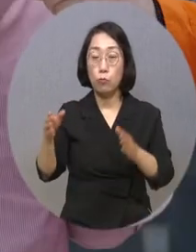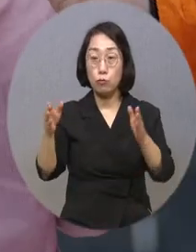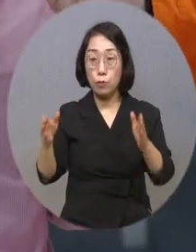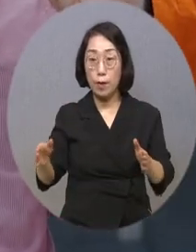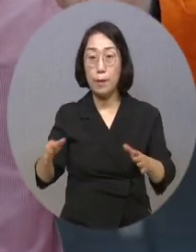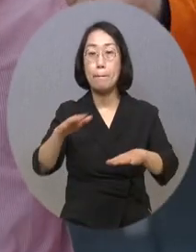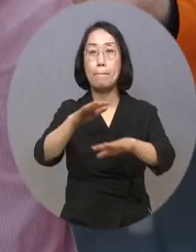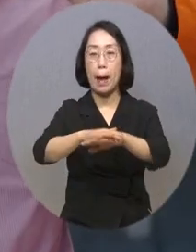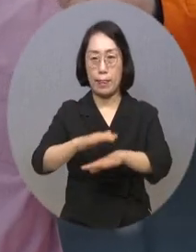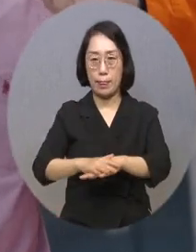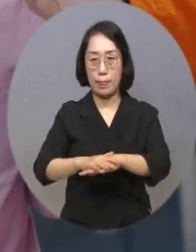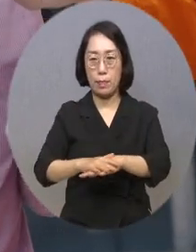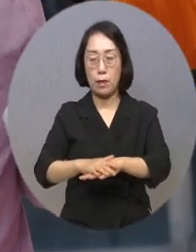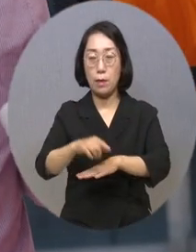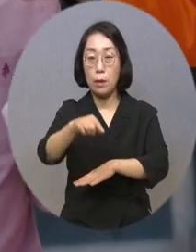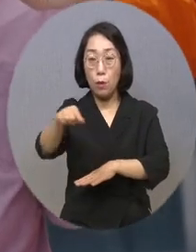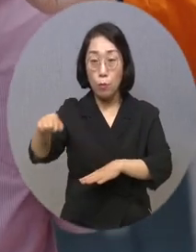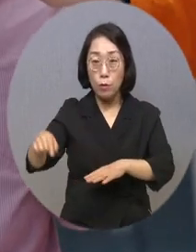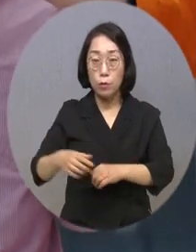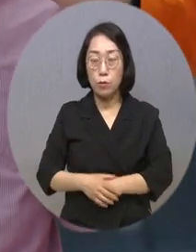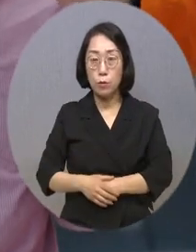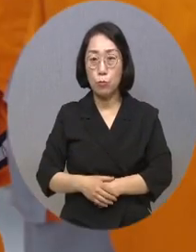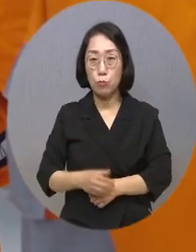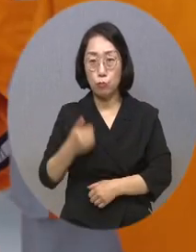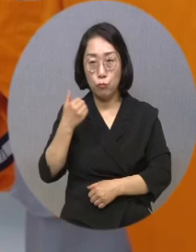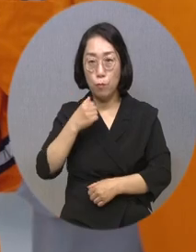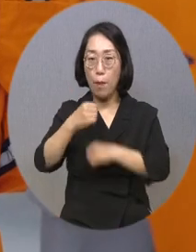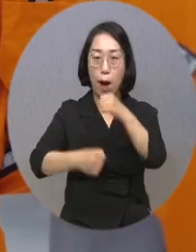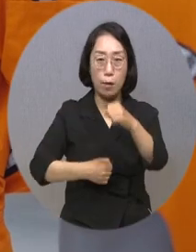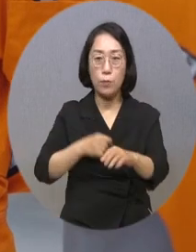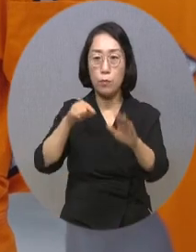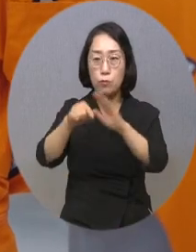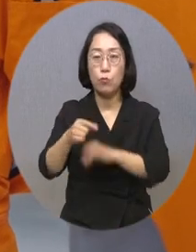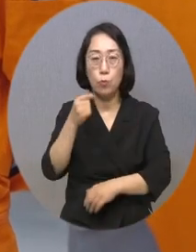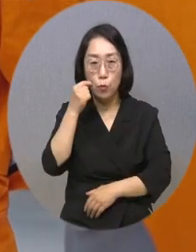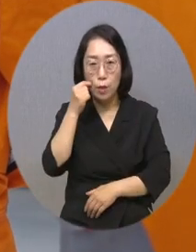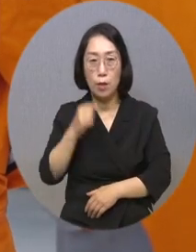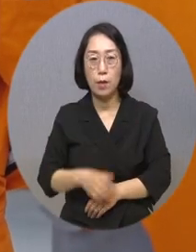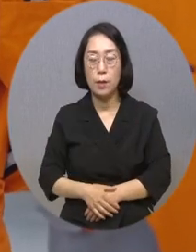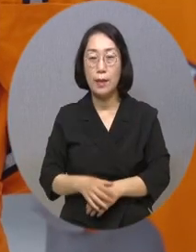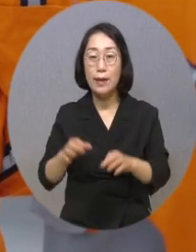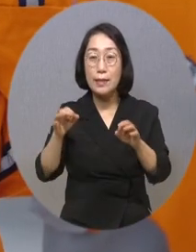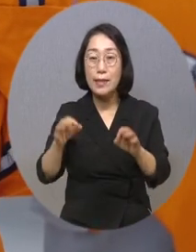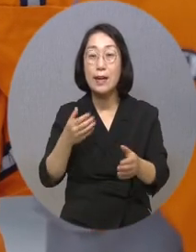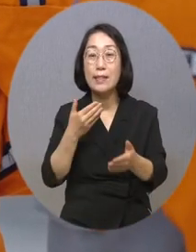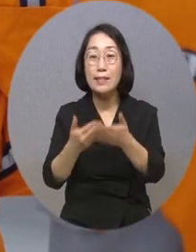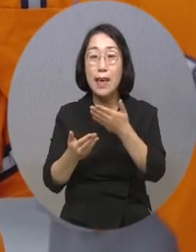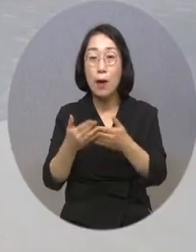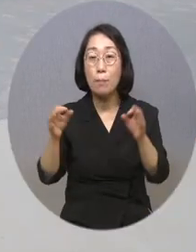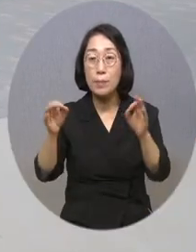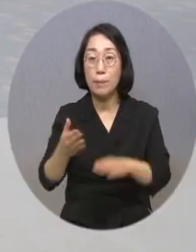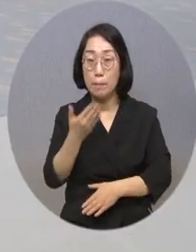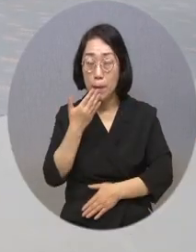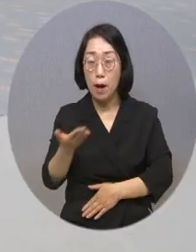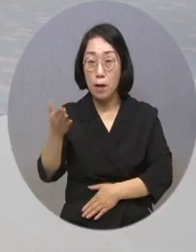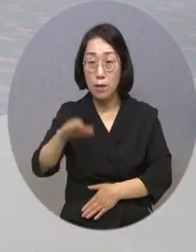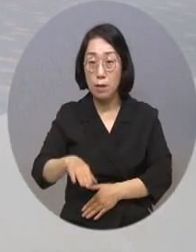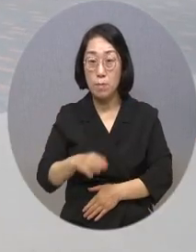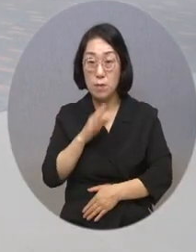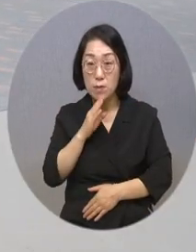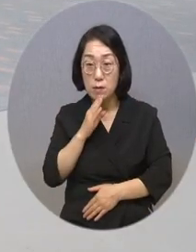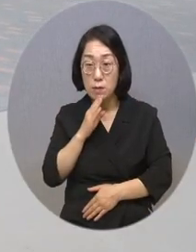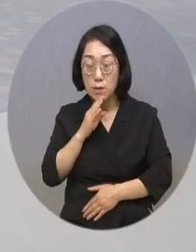밭이다. 어민들의 밭이다. 그래서 못 가게 해요. 잠깐 들어와서 그 체험하는 건 상관이 없는데 본격적으로